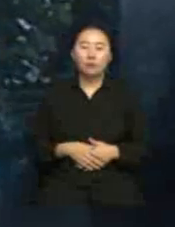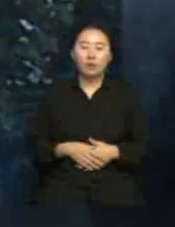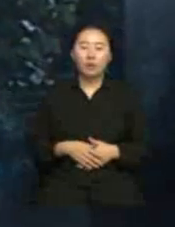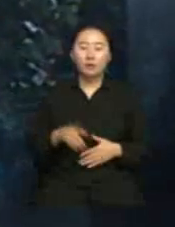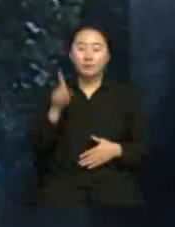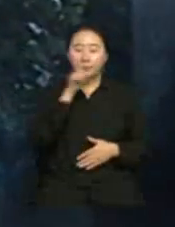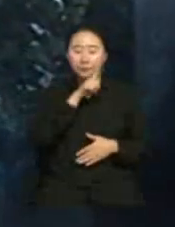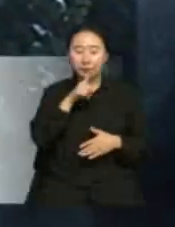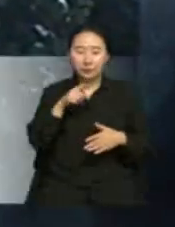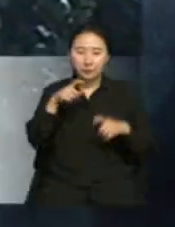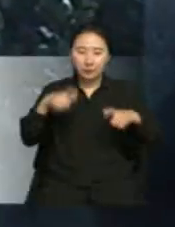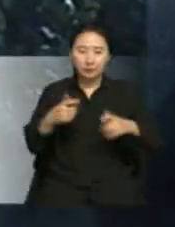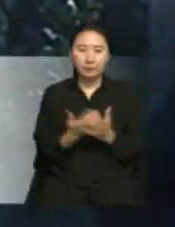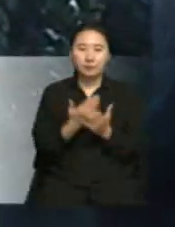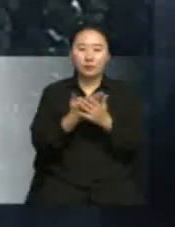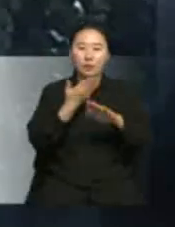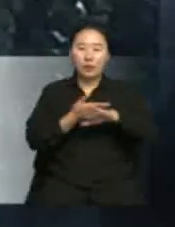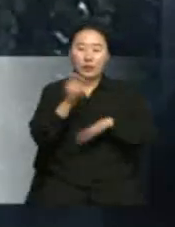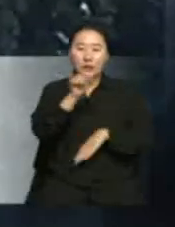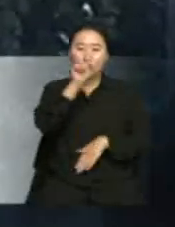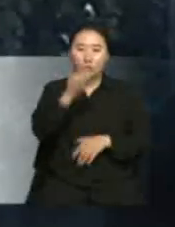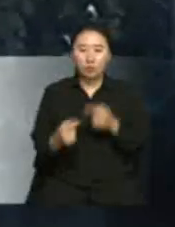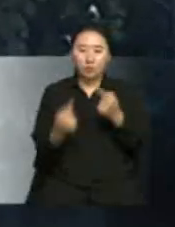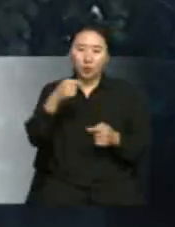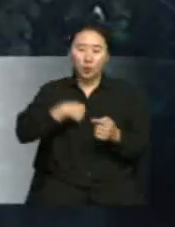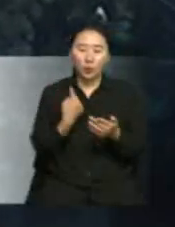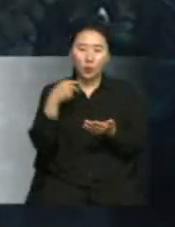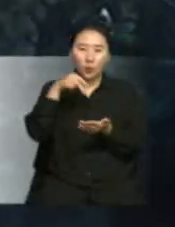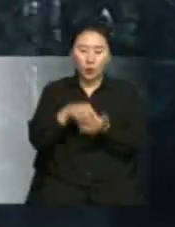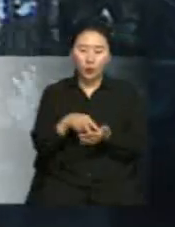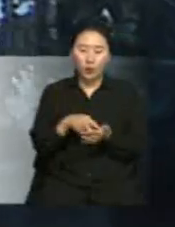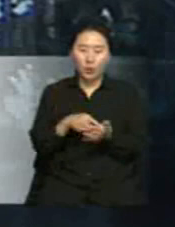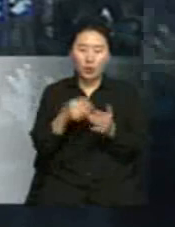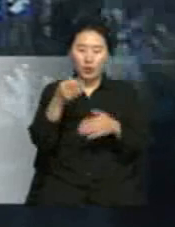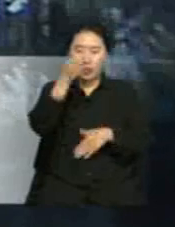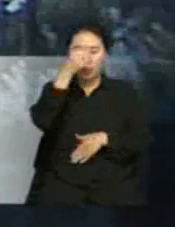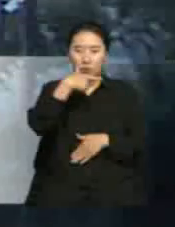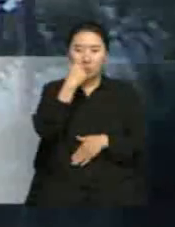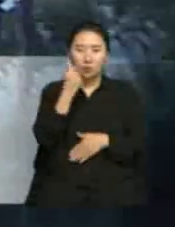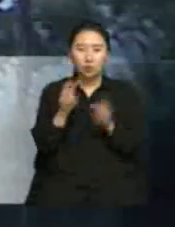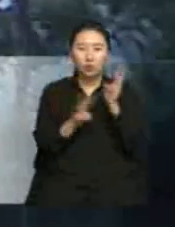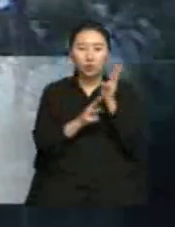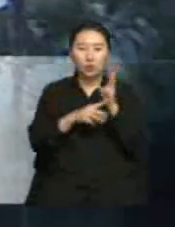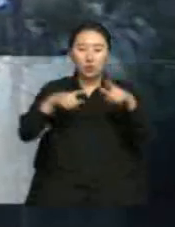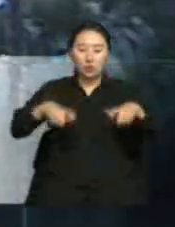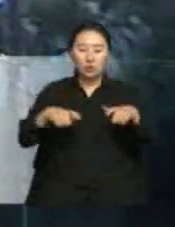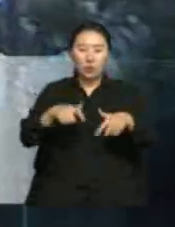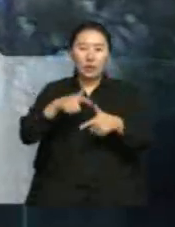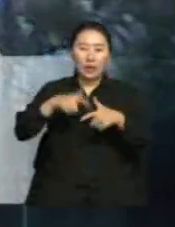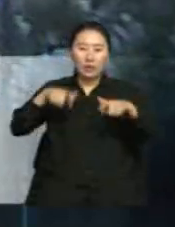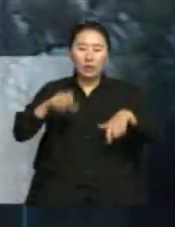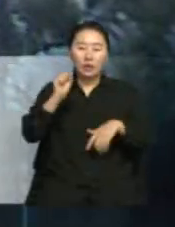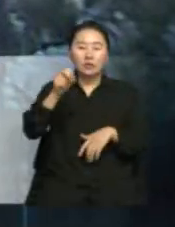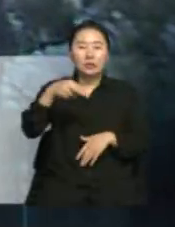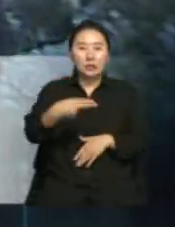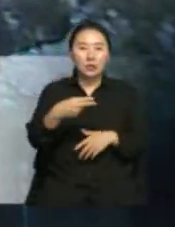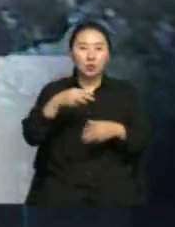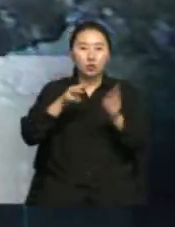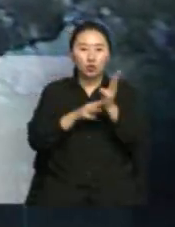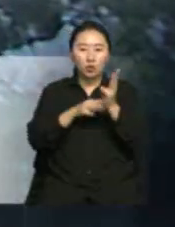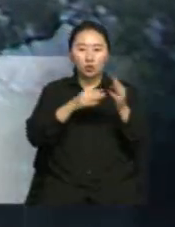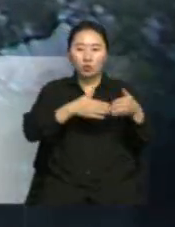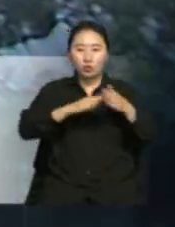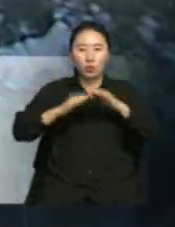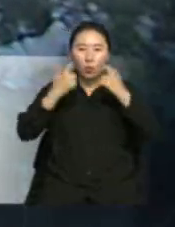베드타운 위주의 개발로 타자 지구에 비해 자족 기능이 부족했던 중랑구. 최근 강남에 위치한 SH공사의 중랑구